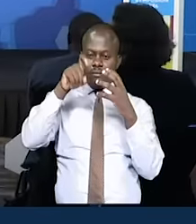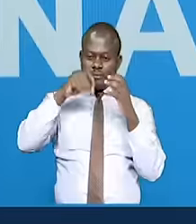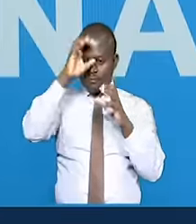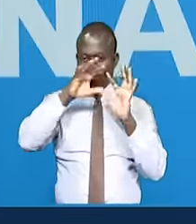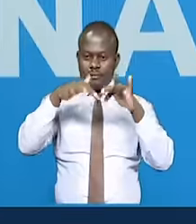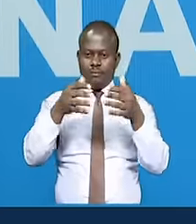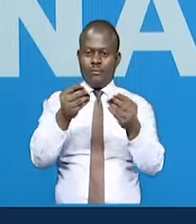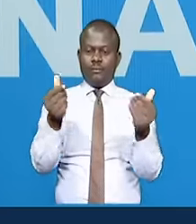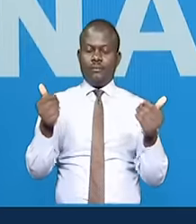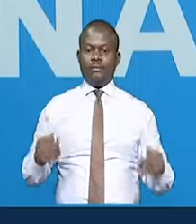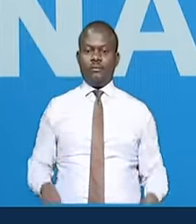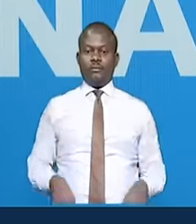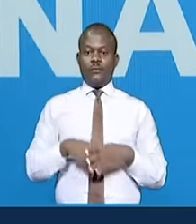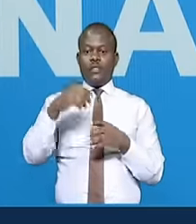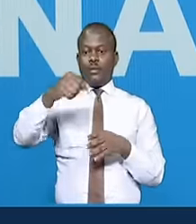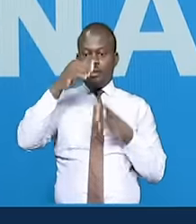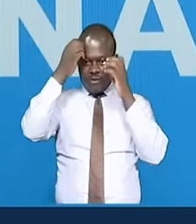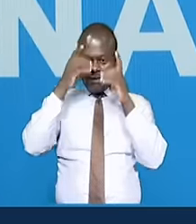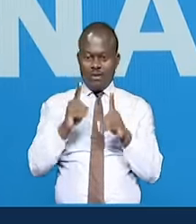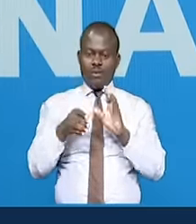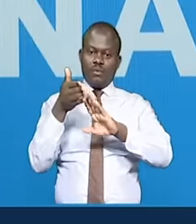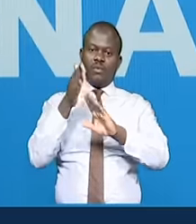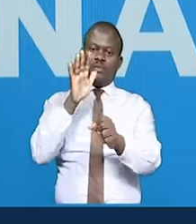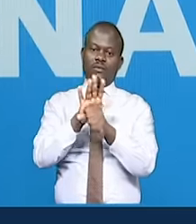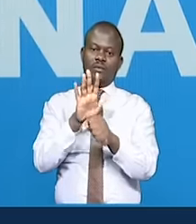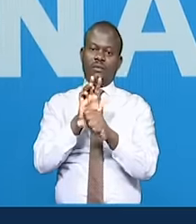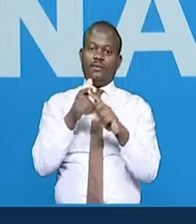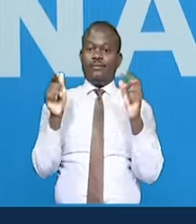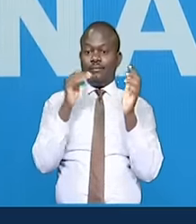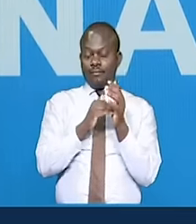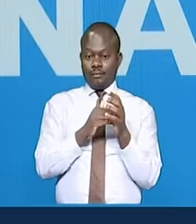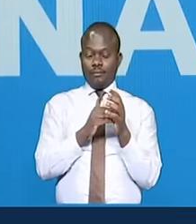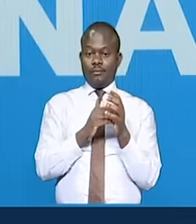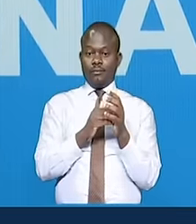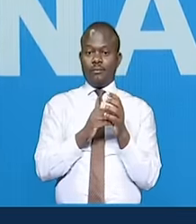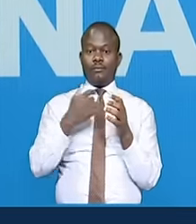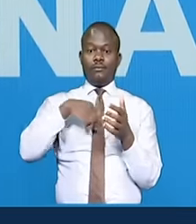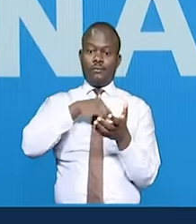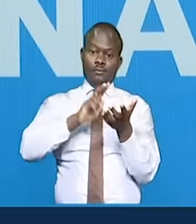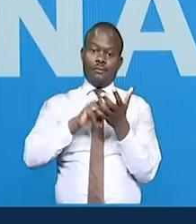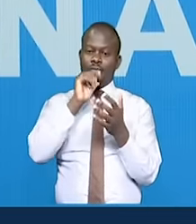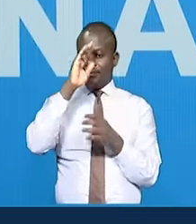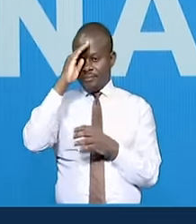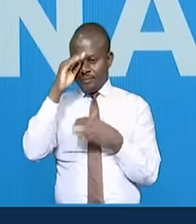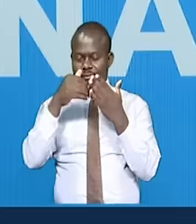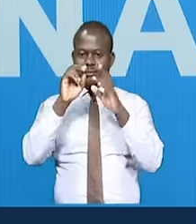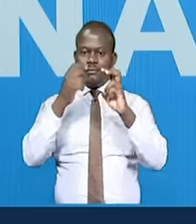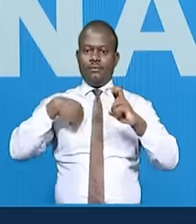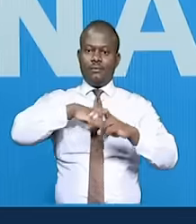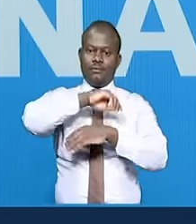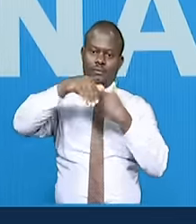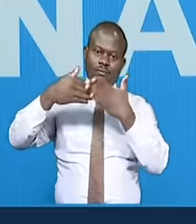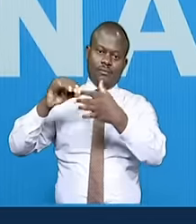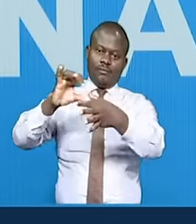umuti. Ku ireme ry'uburezi umuvuduko ni mwinshi kandi ndamya nashidikanya ko twese dufatanye